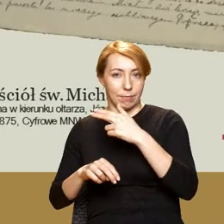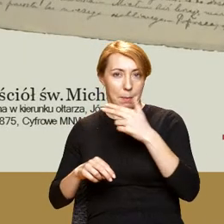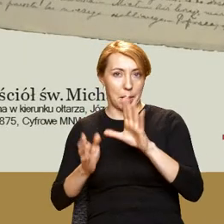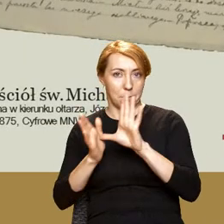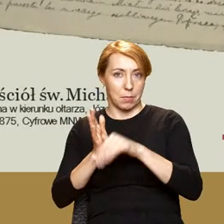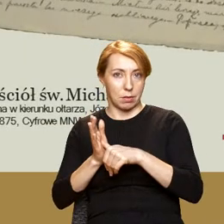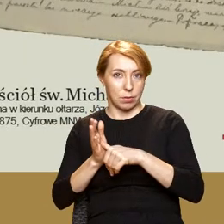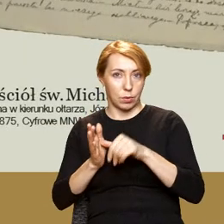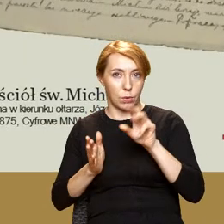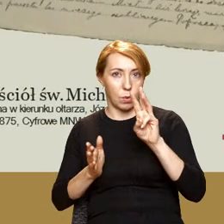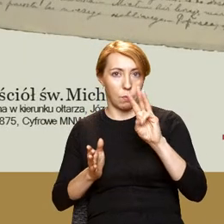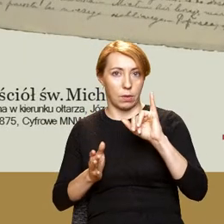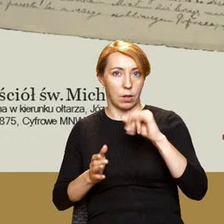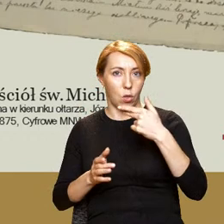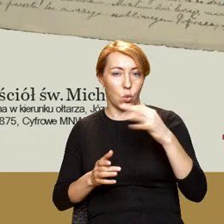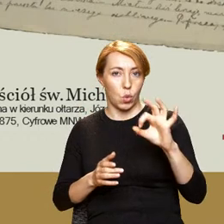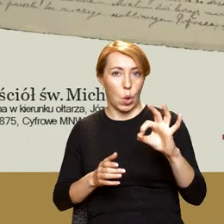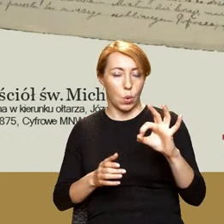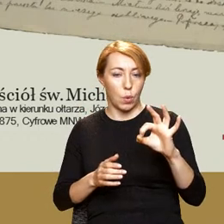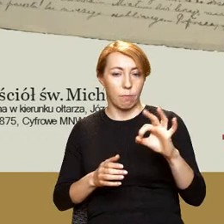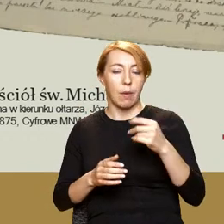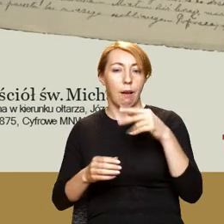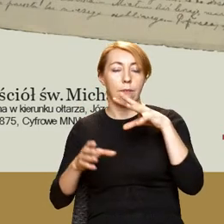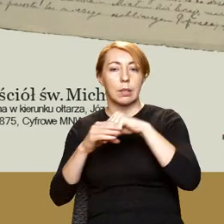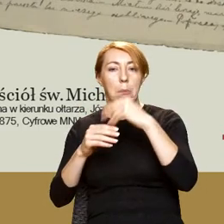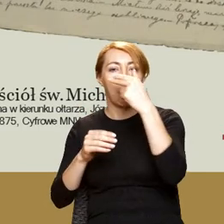tym programu są?